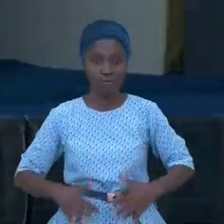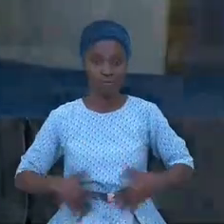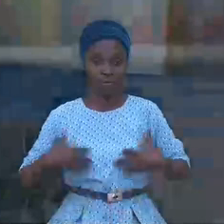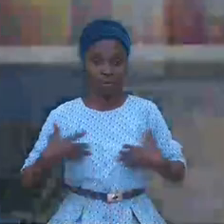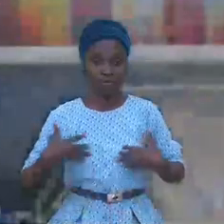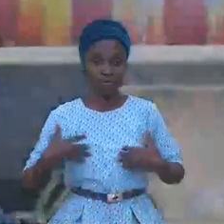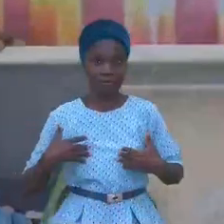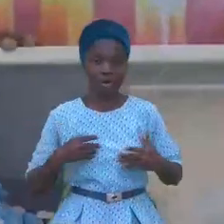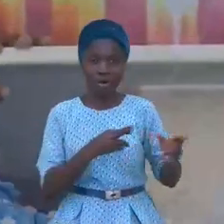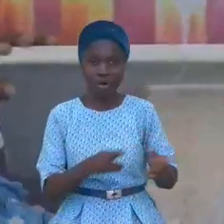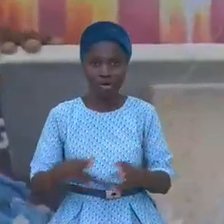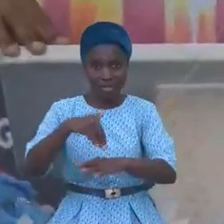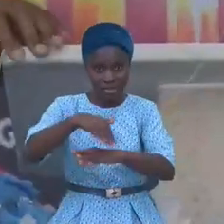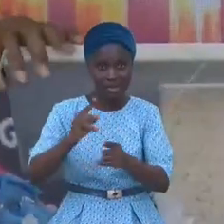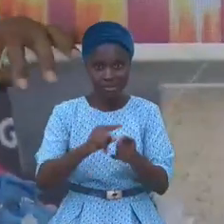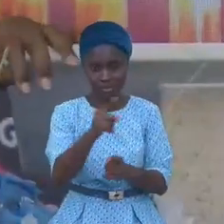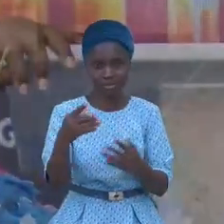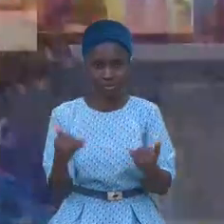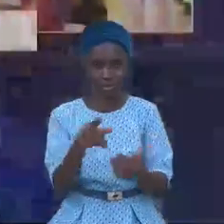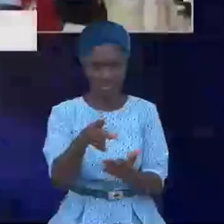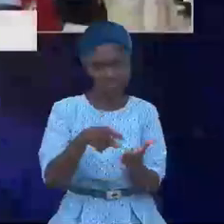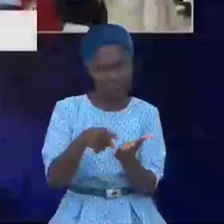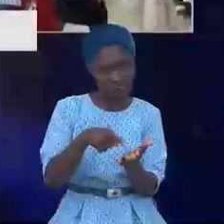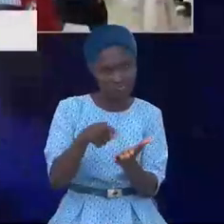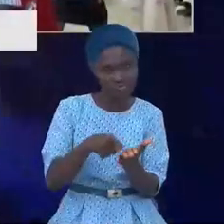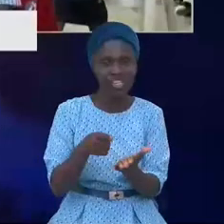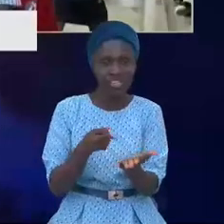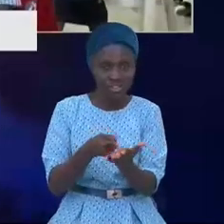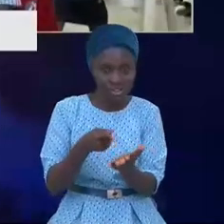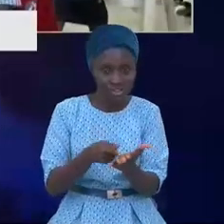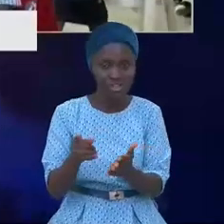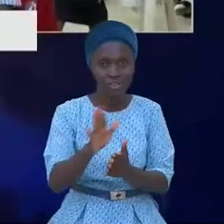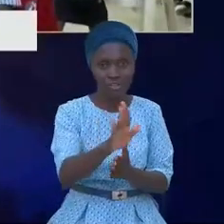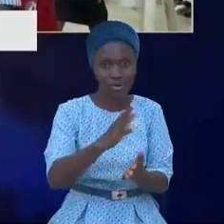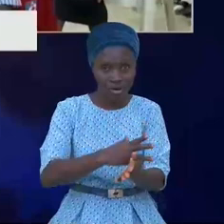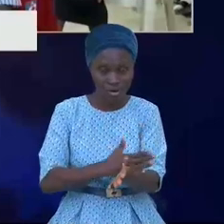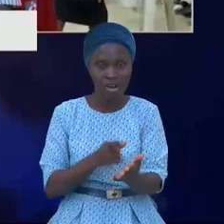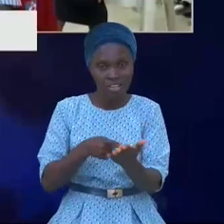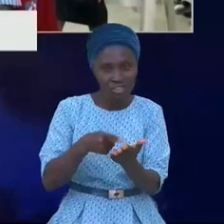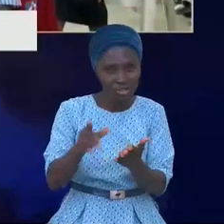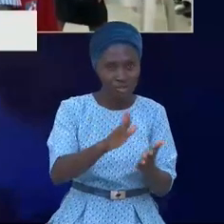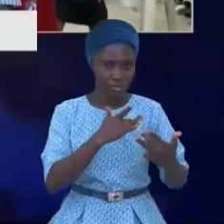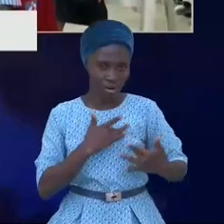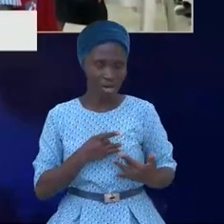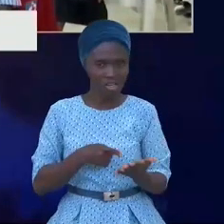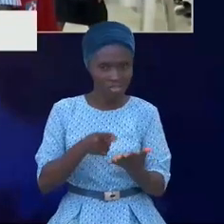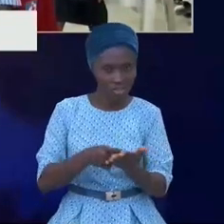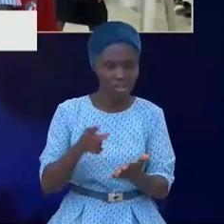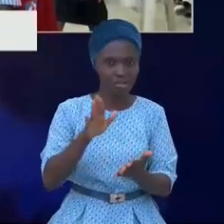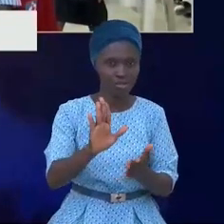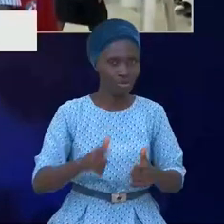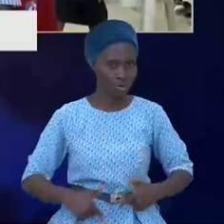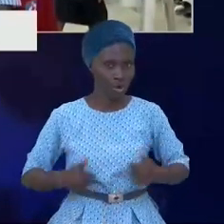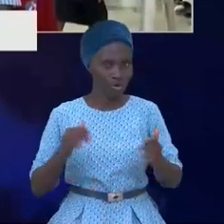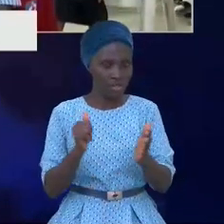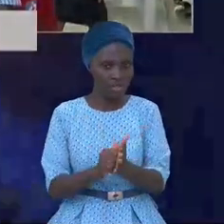envoyé. Vérifie sur ta tablette, vérifie dans ton cœur, vérifie dans ta vie.